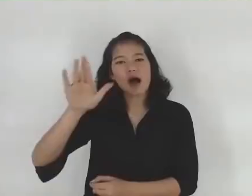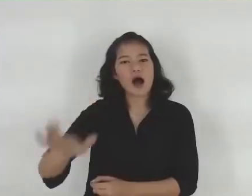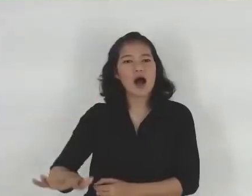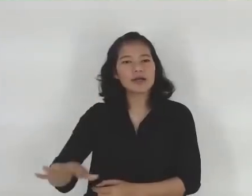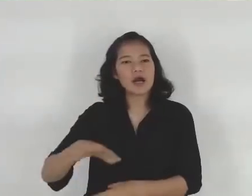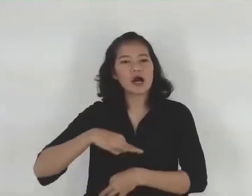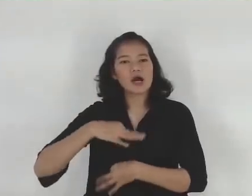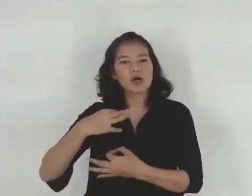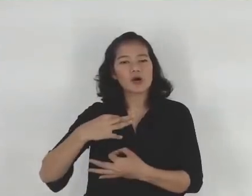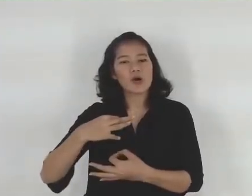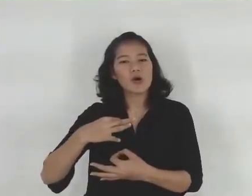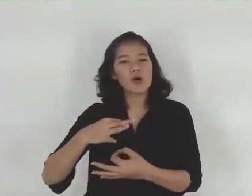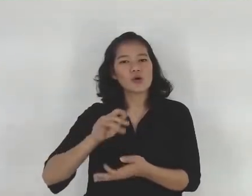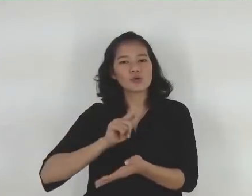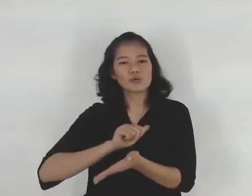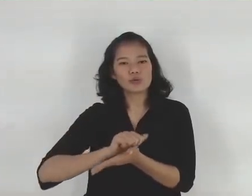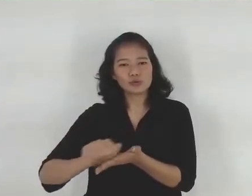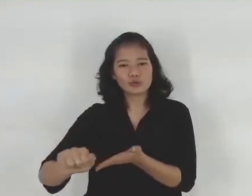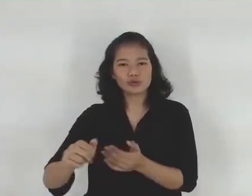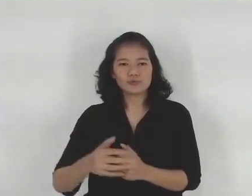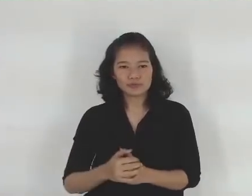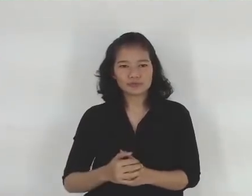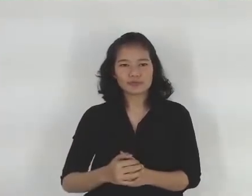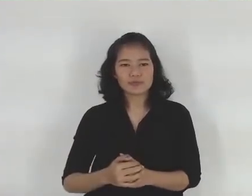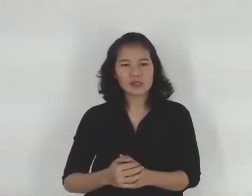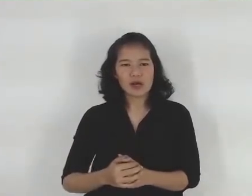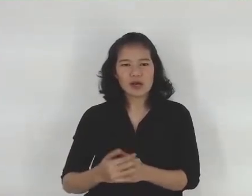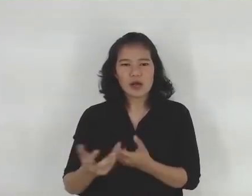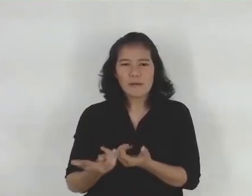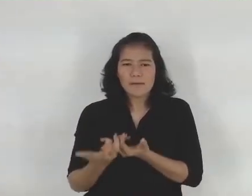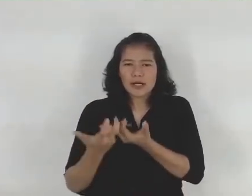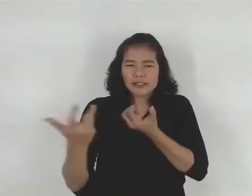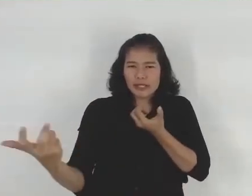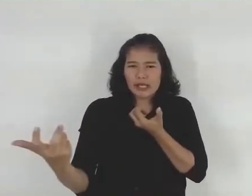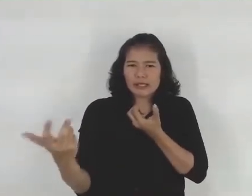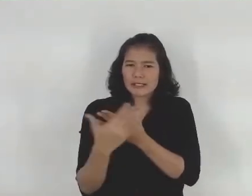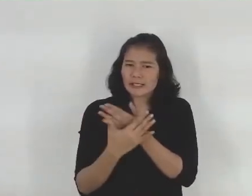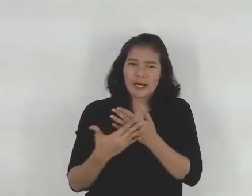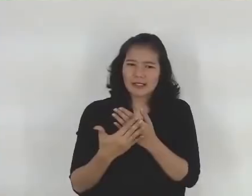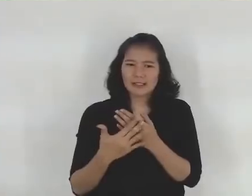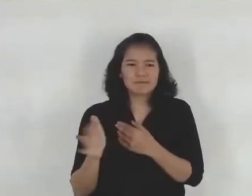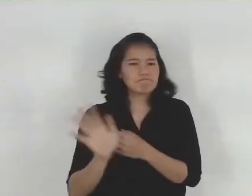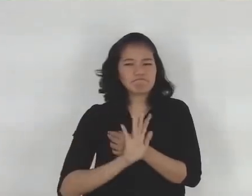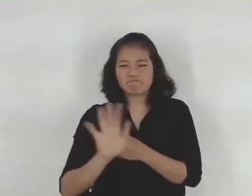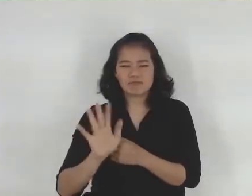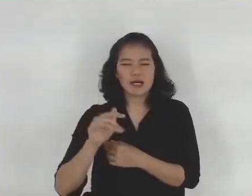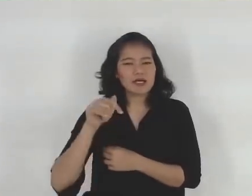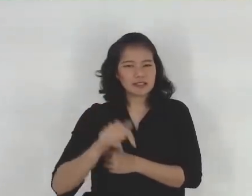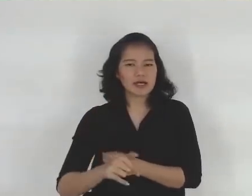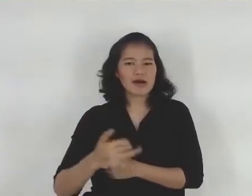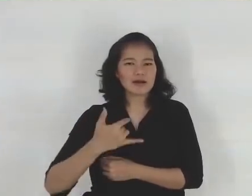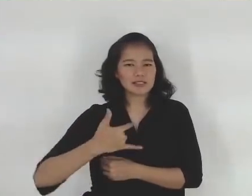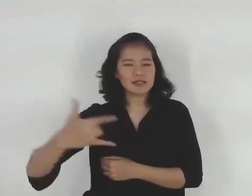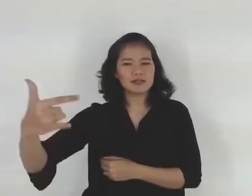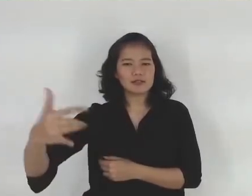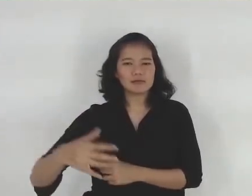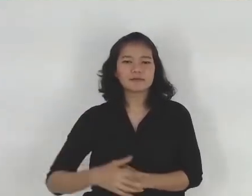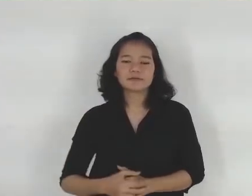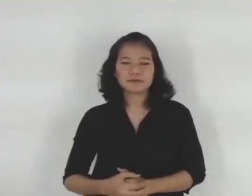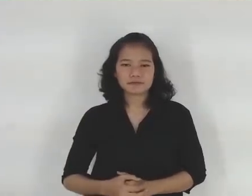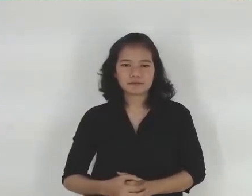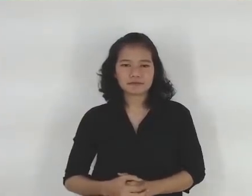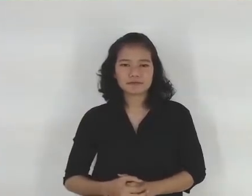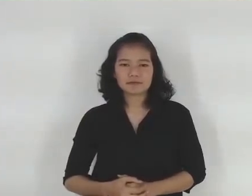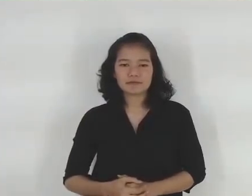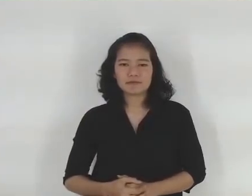Bapa Anak dan Roh Kudus dan tidak pernah memisahkan kami dari kakinya sekarang dan